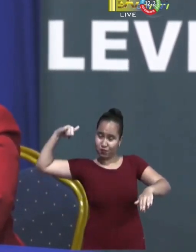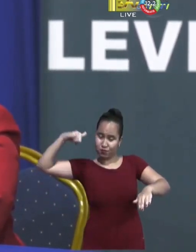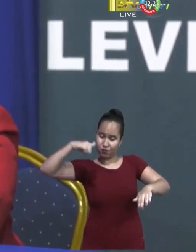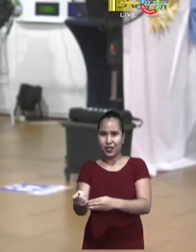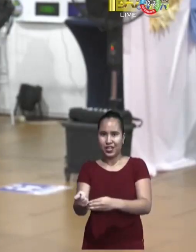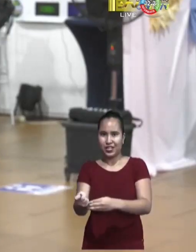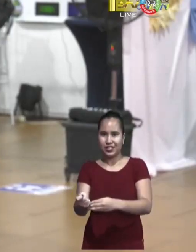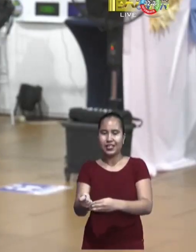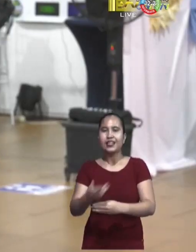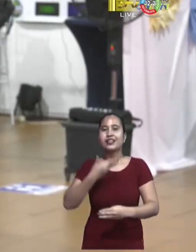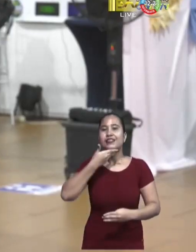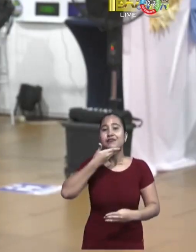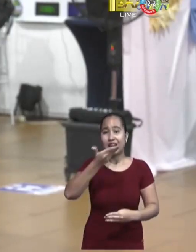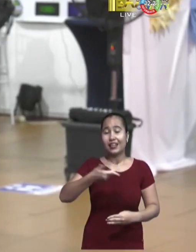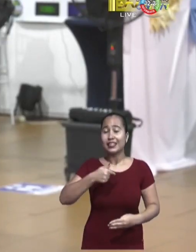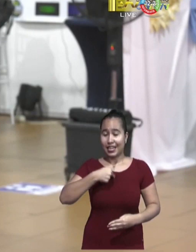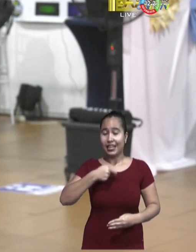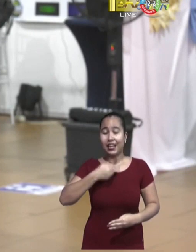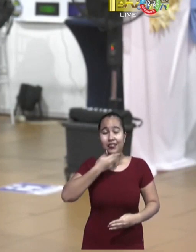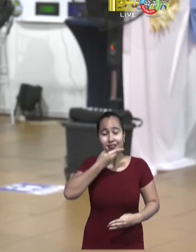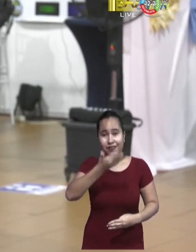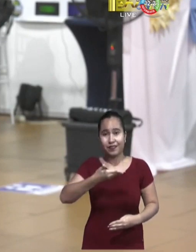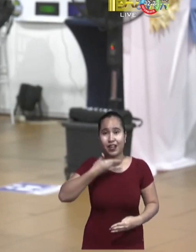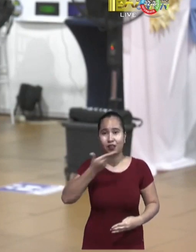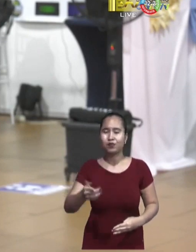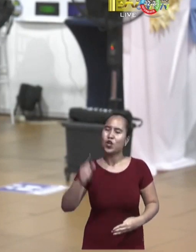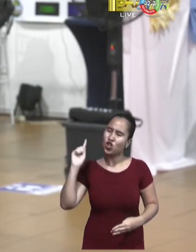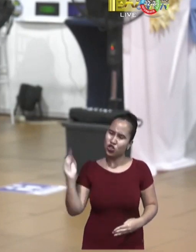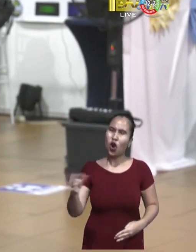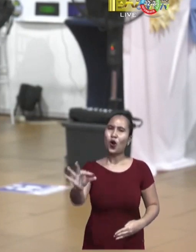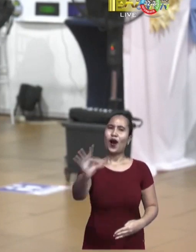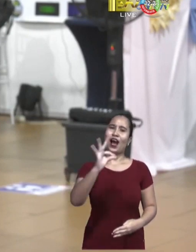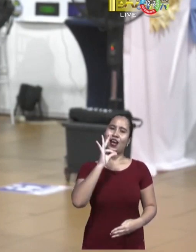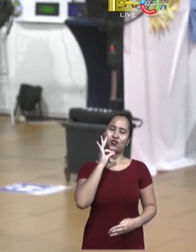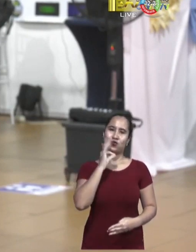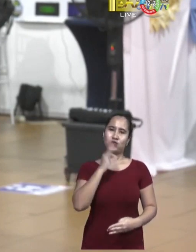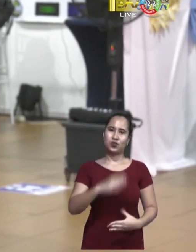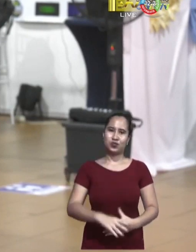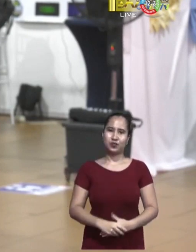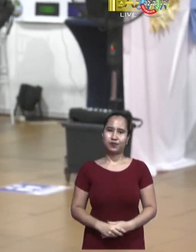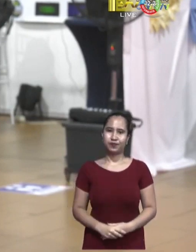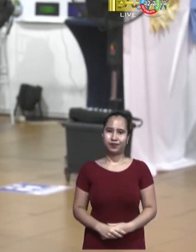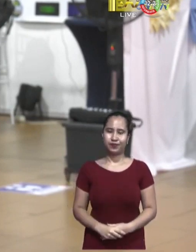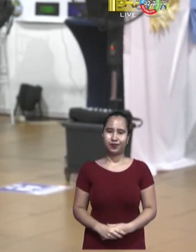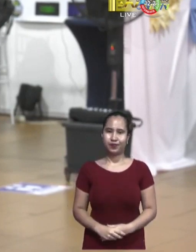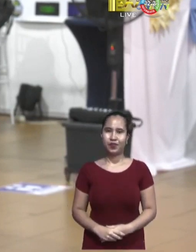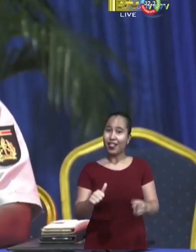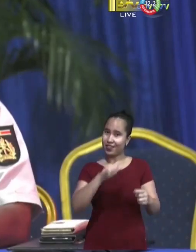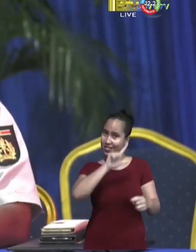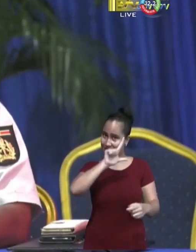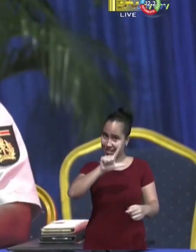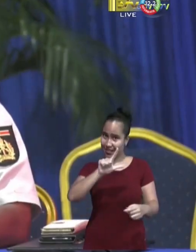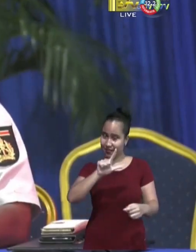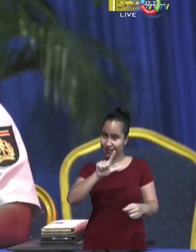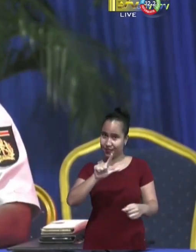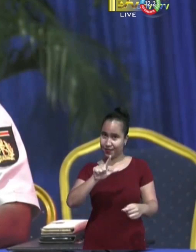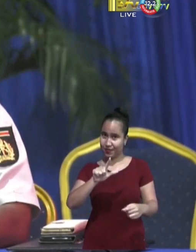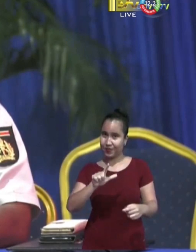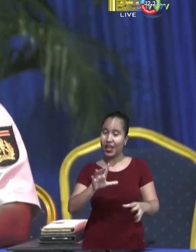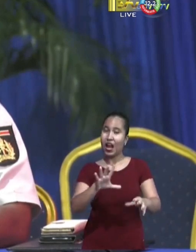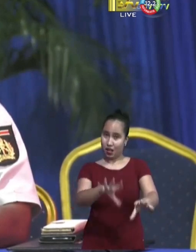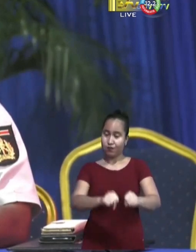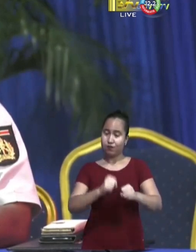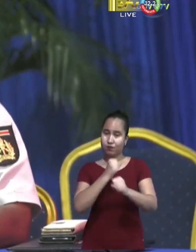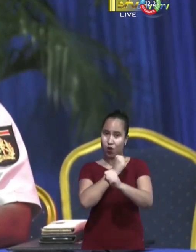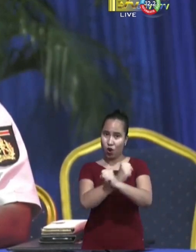te voorkomen en de financieel-economische gevolgen op te vangen. Intussen is de eerste groep repatrianten uit Nederland